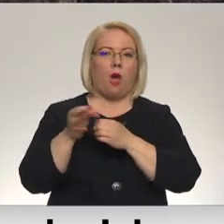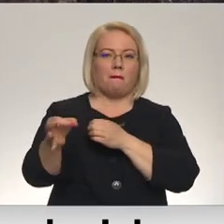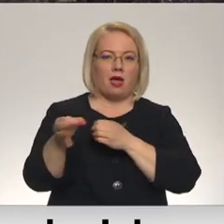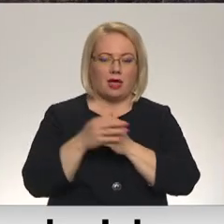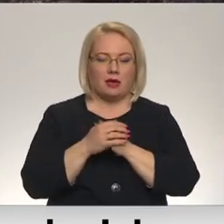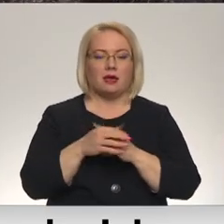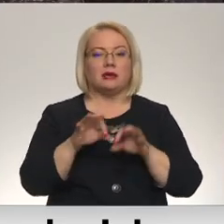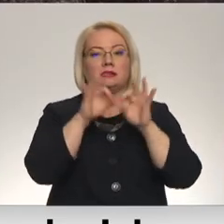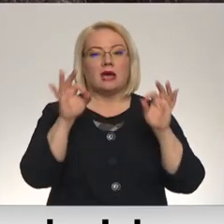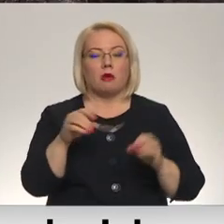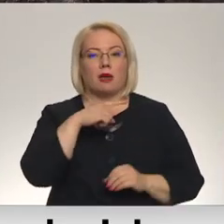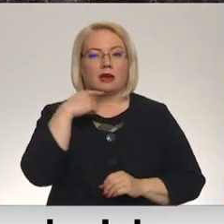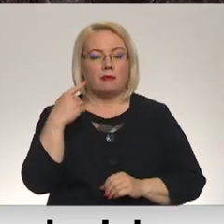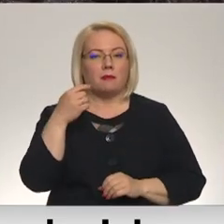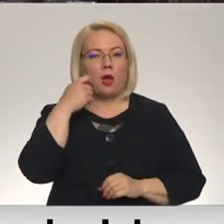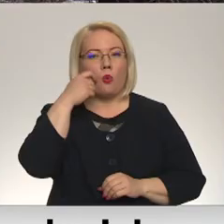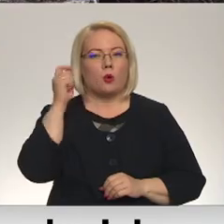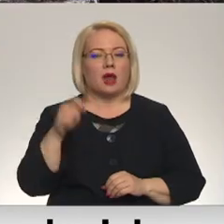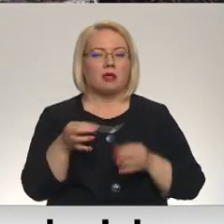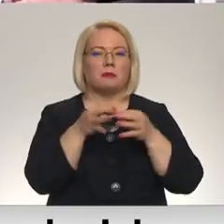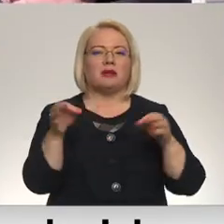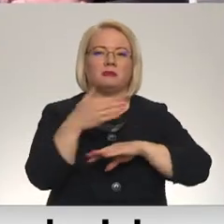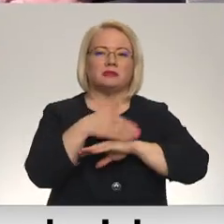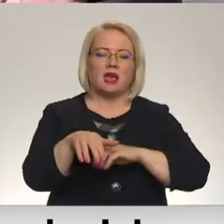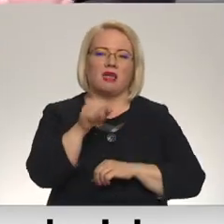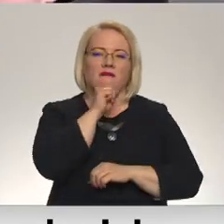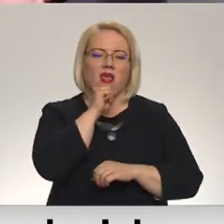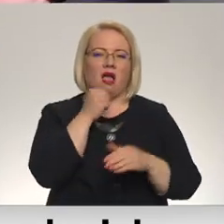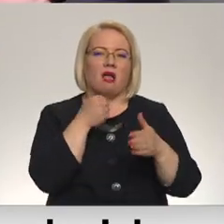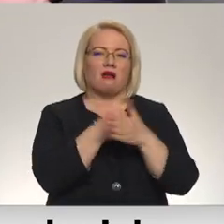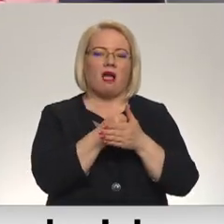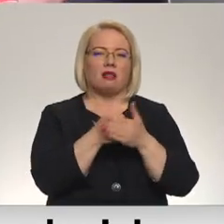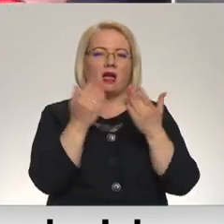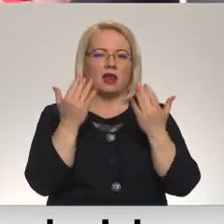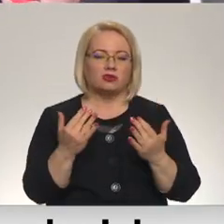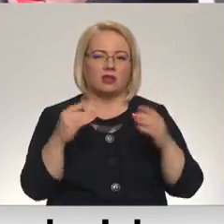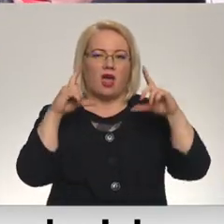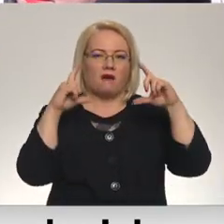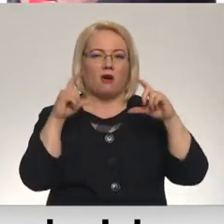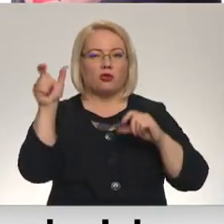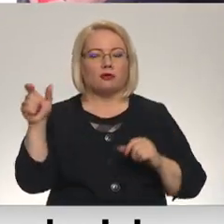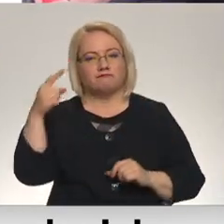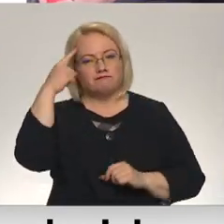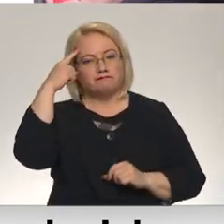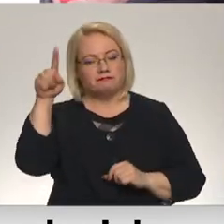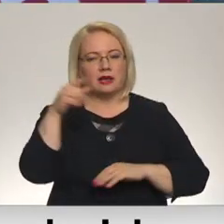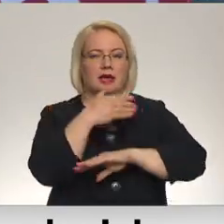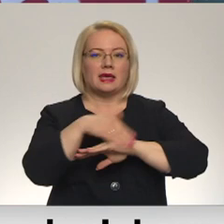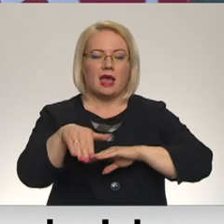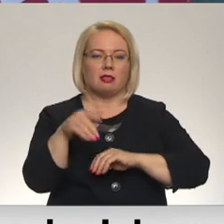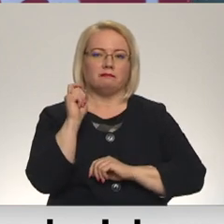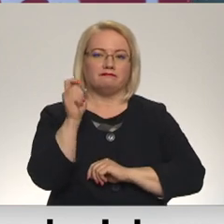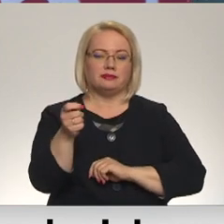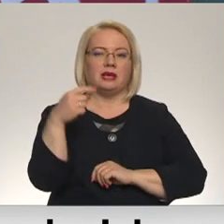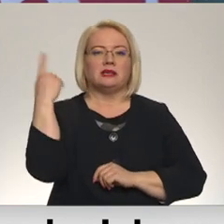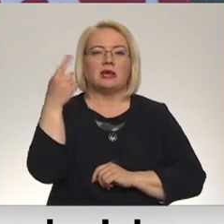sākotnēji vēlējušies nosaukt par Ukrainas brīvības ielu, tomēr gala rezultātā fotogrāfi nonākuši pie idejas ielu nosaukt Saules puķis